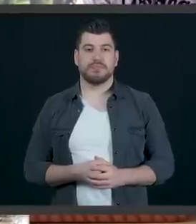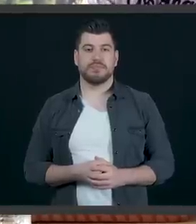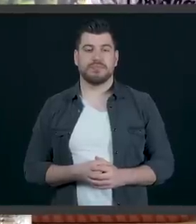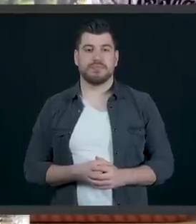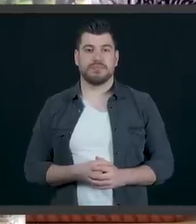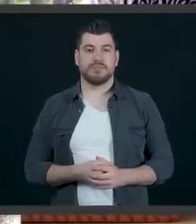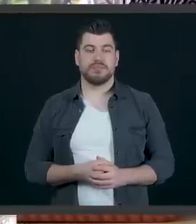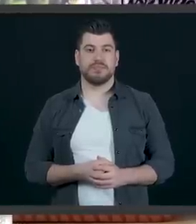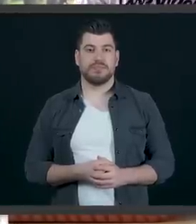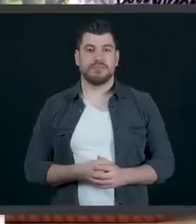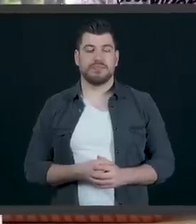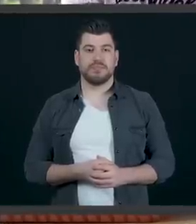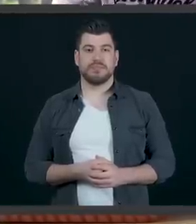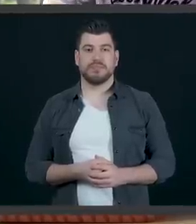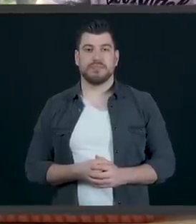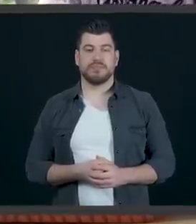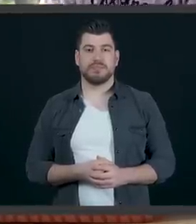Τρία.